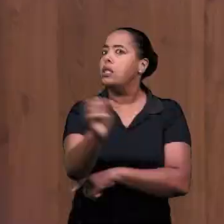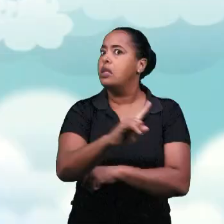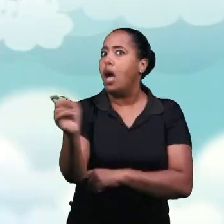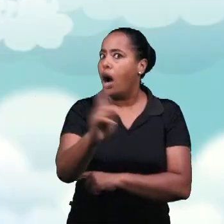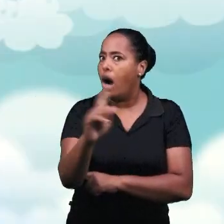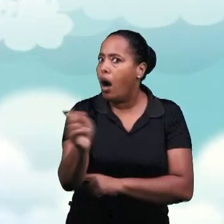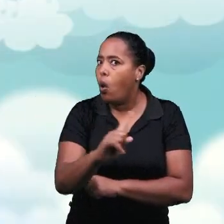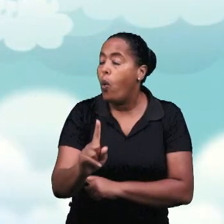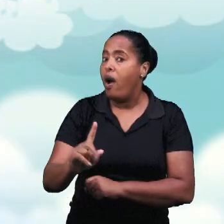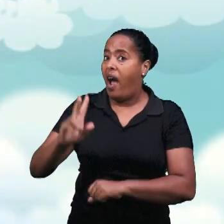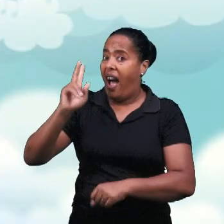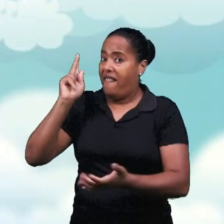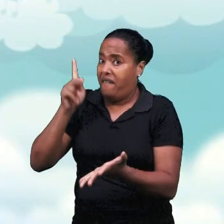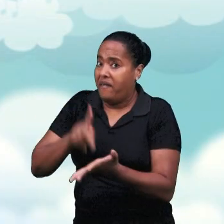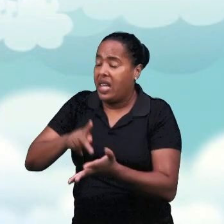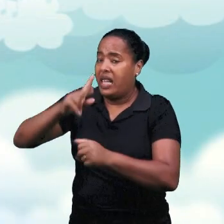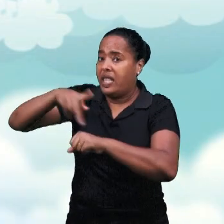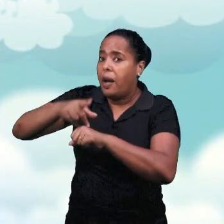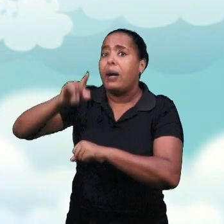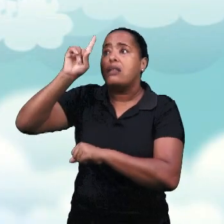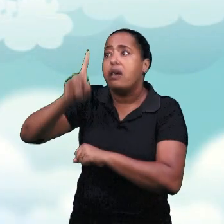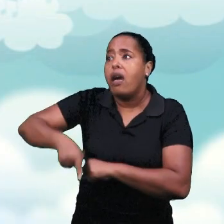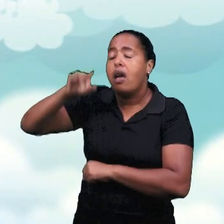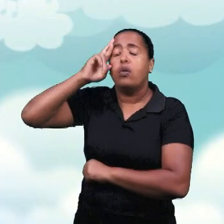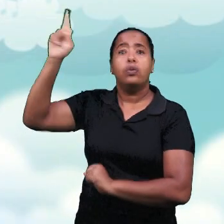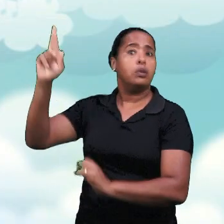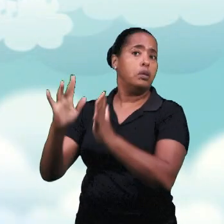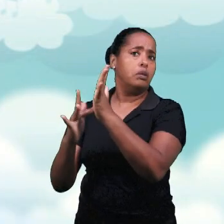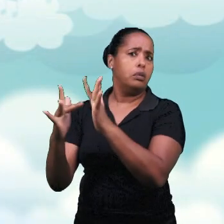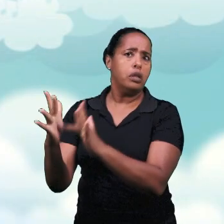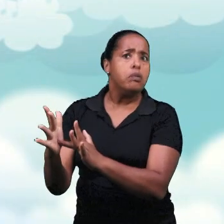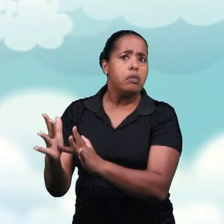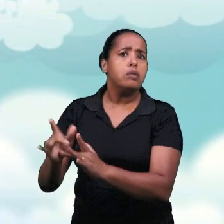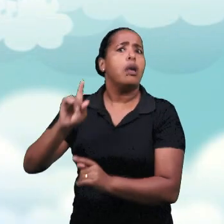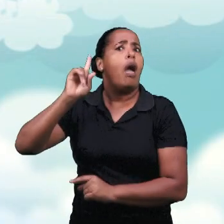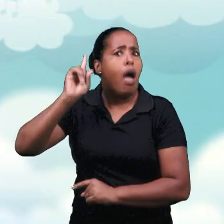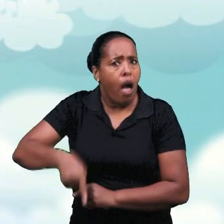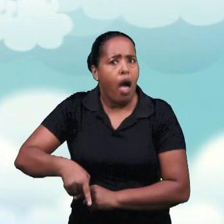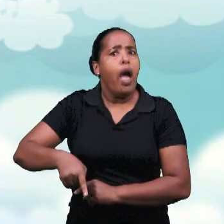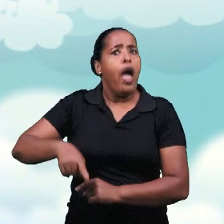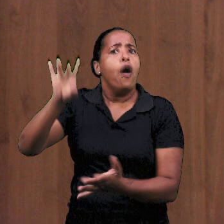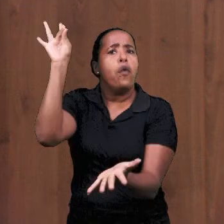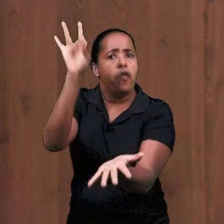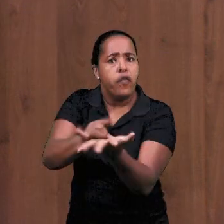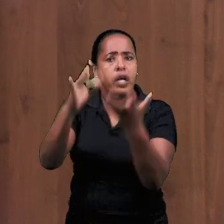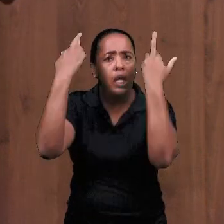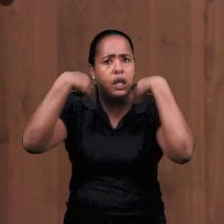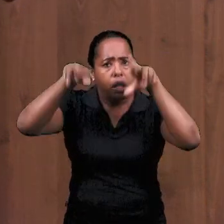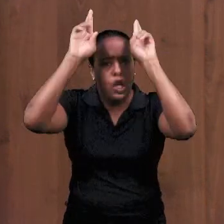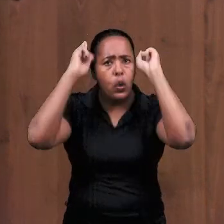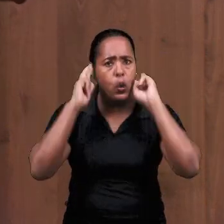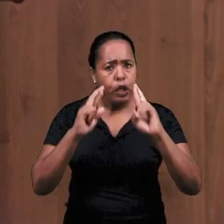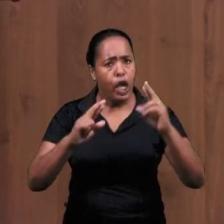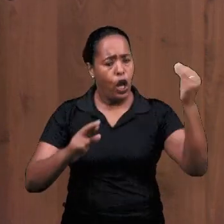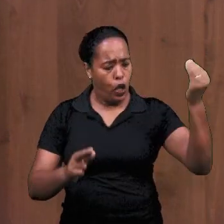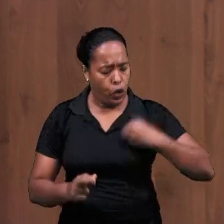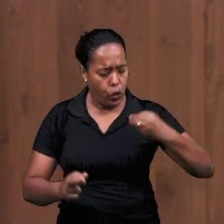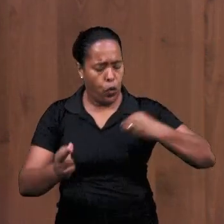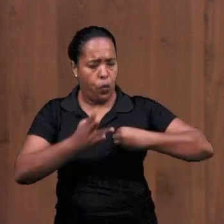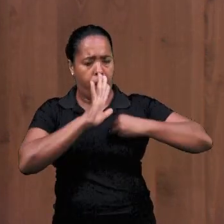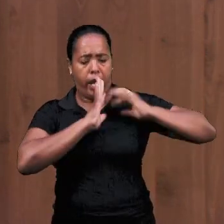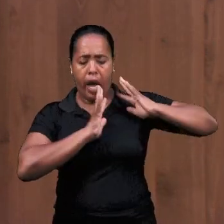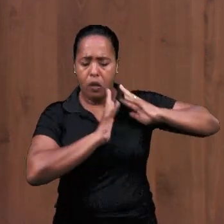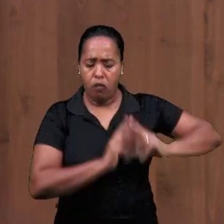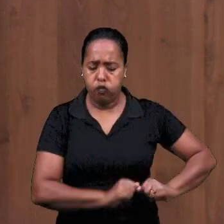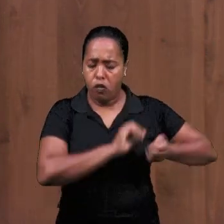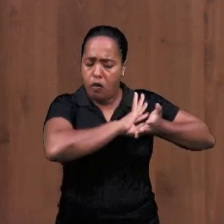Pâque. Notre Pâque est Jésus. Jésus est la véritable Pâque. C'est le véritable agneau de Dieu qui ôte le